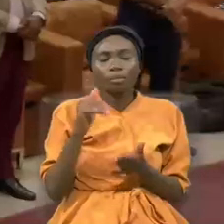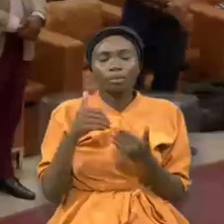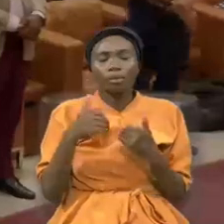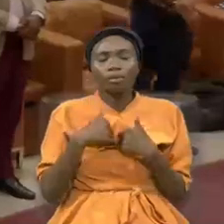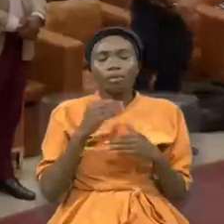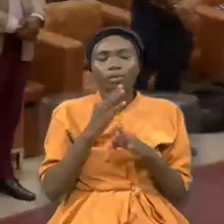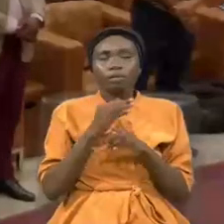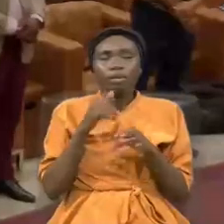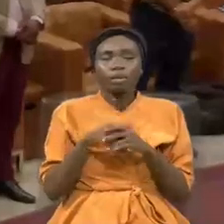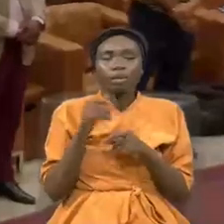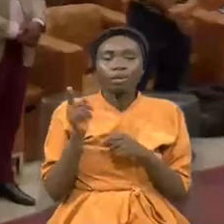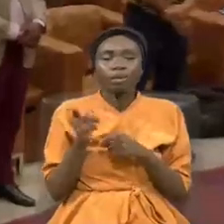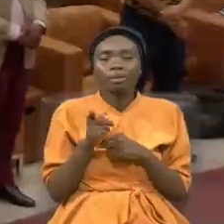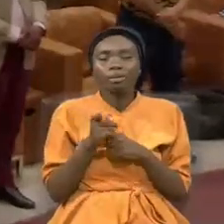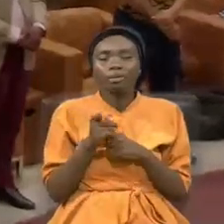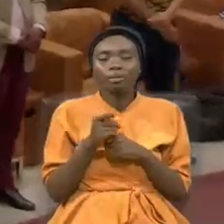en ayant foi en lui,